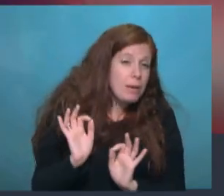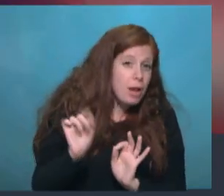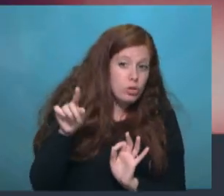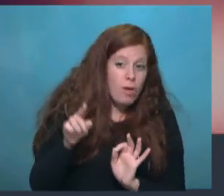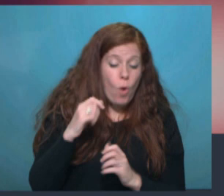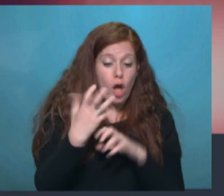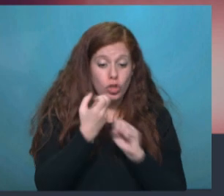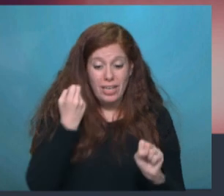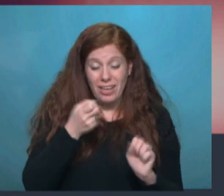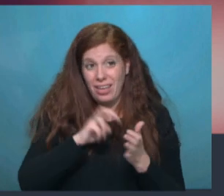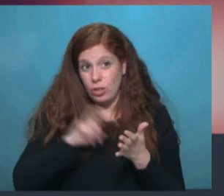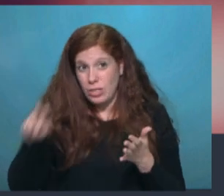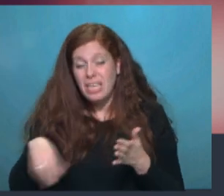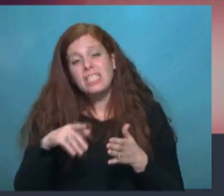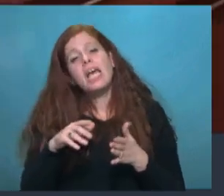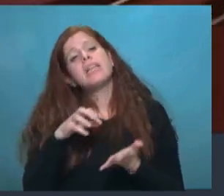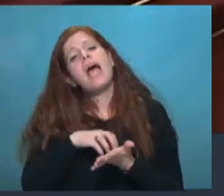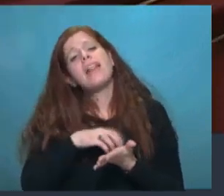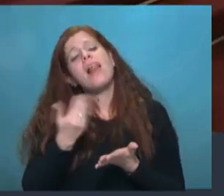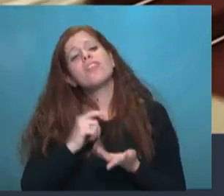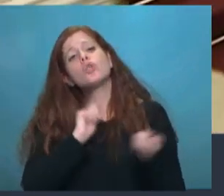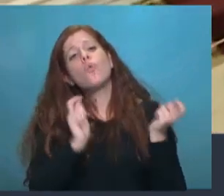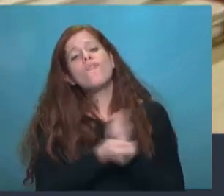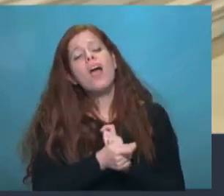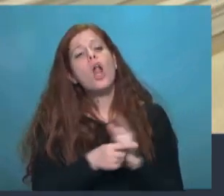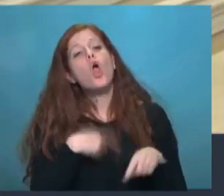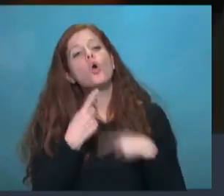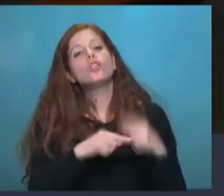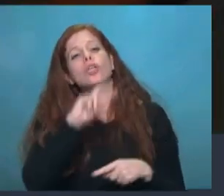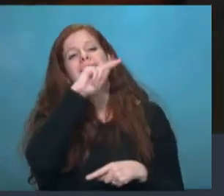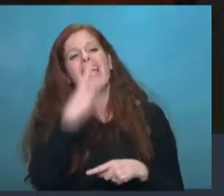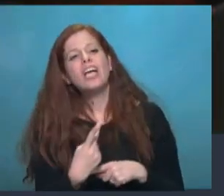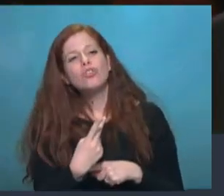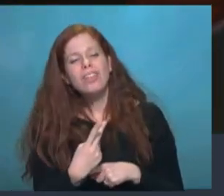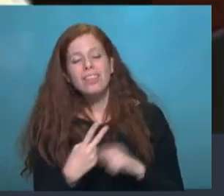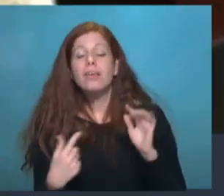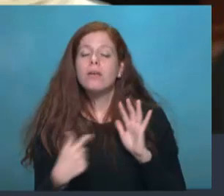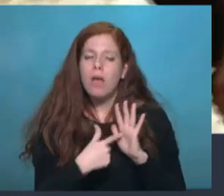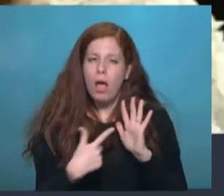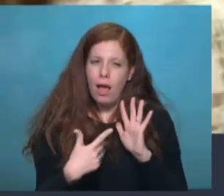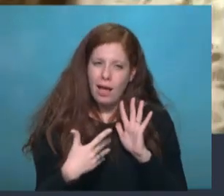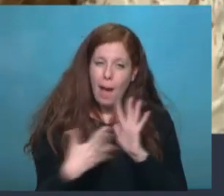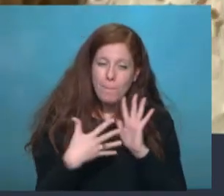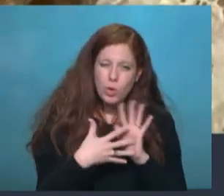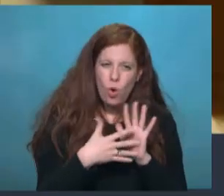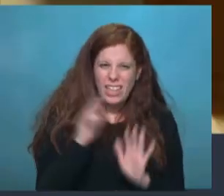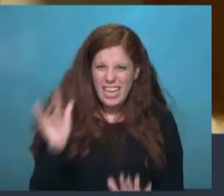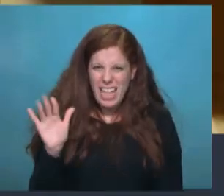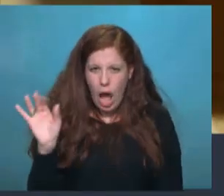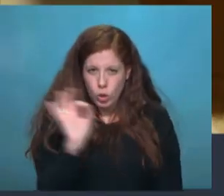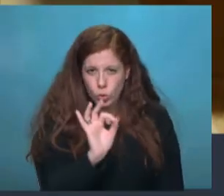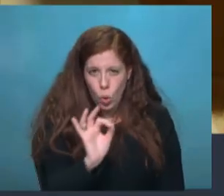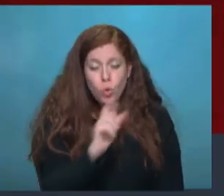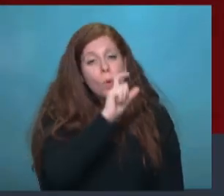מדובר בתחנת ביניים לפני הפיכתו ליורש העצר השני, על רקע הביקורת נגד אחיו מוחמד בן סלמן,